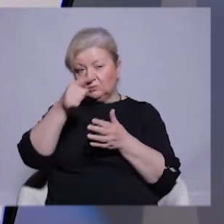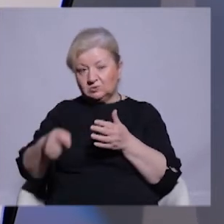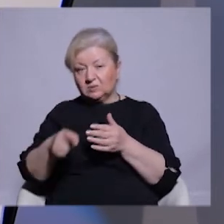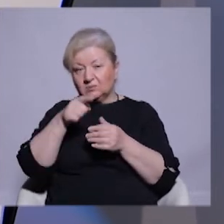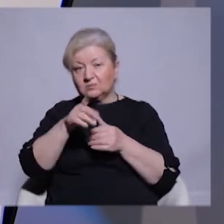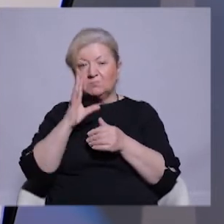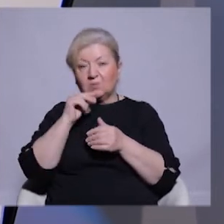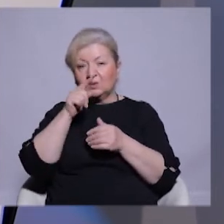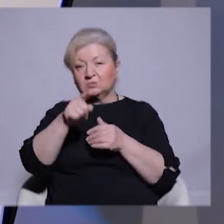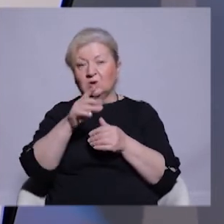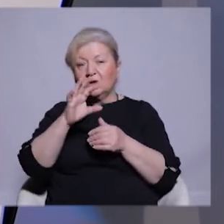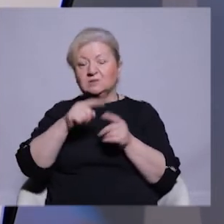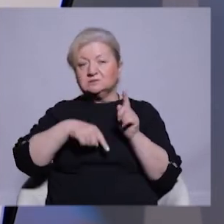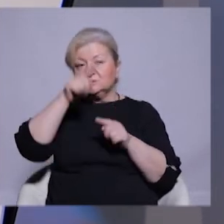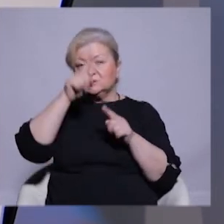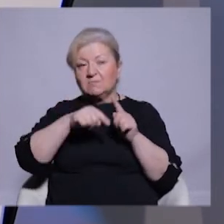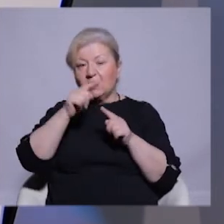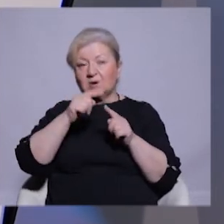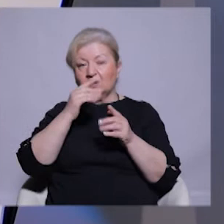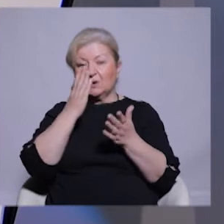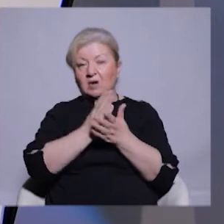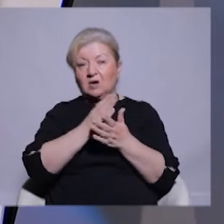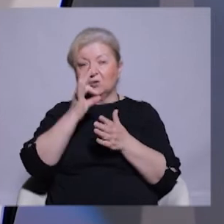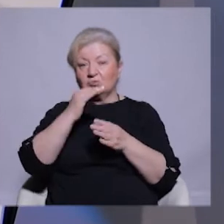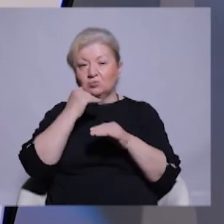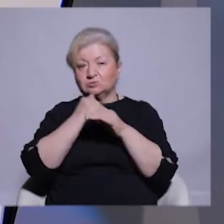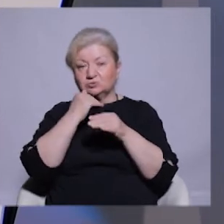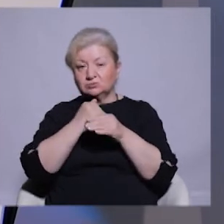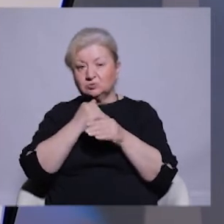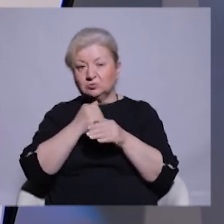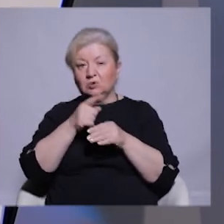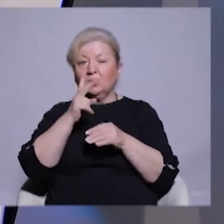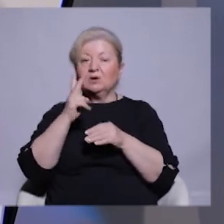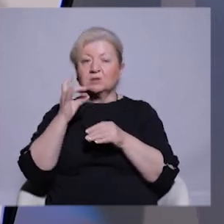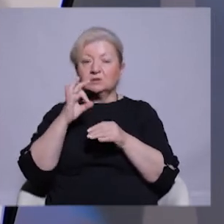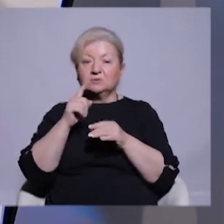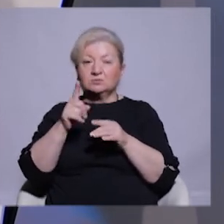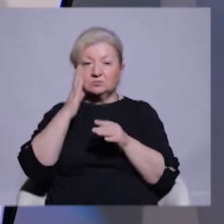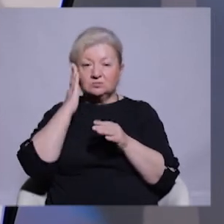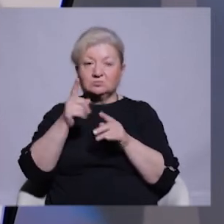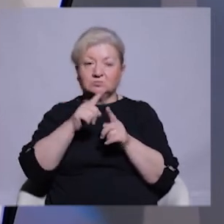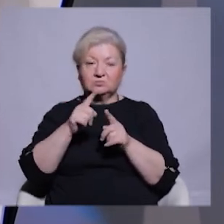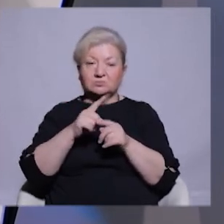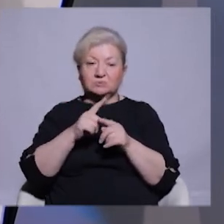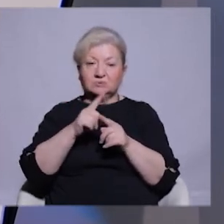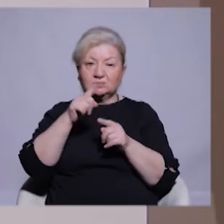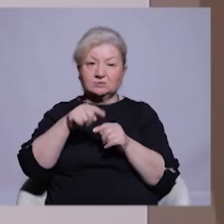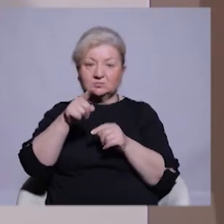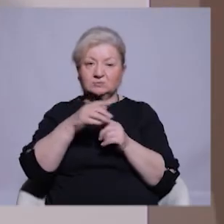ბოლომდე, მაშინ სიმაღლე ხდება ნოლის ტოლი და პოტენციური ენერგია ნოლის ტოლია, ხოლო კინეტიკური ენერგია იქნება რაღაც